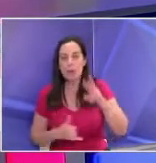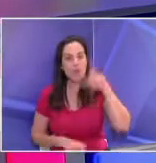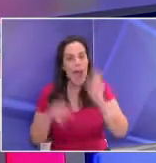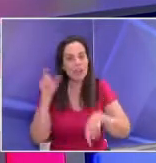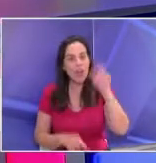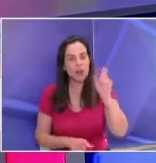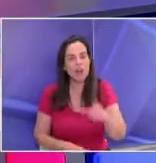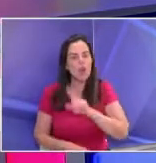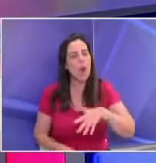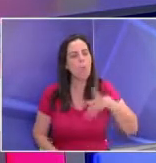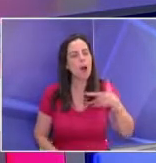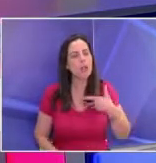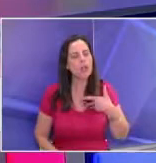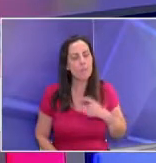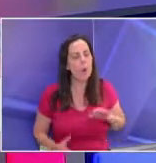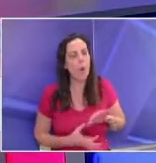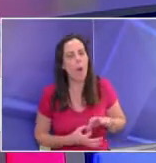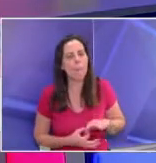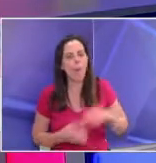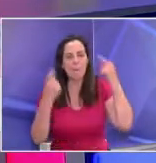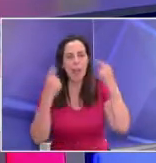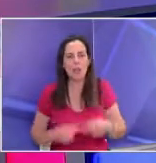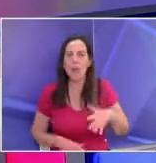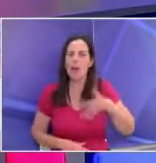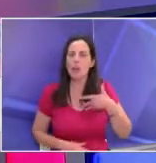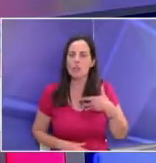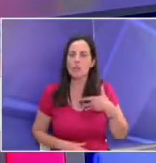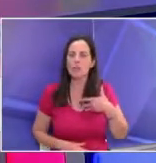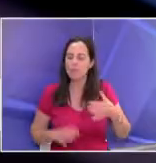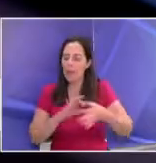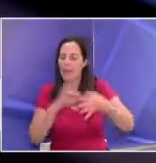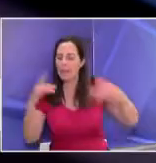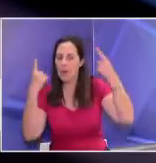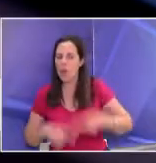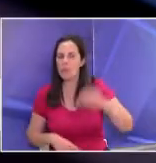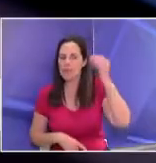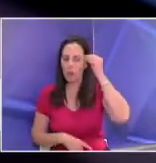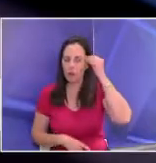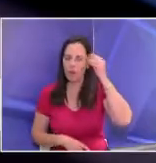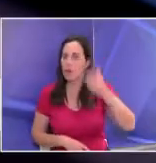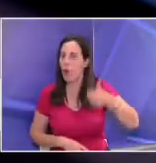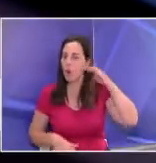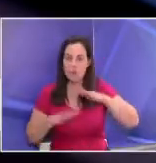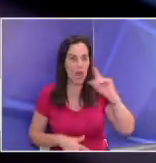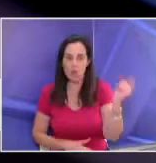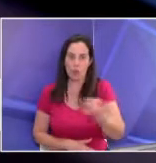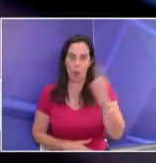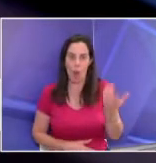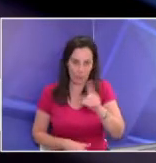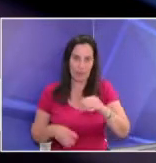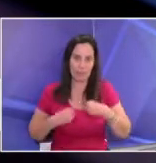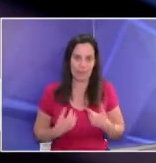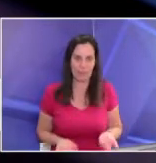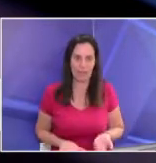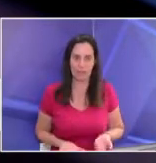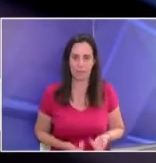אנשים שלא מרגישים מחוברים ליום הזה, ומרגישים שמנתקים אותם מהיום זיכרון הזה? שהוא היה ראש ממשלה של כולם, אתה מסכים?